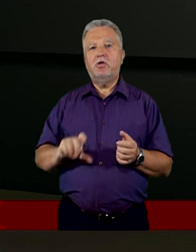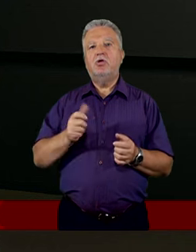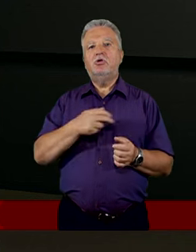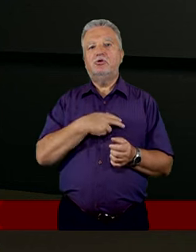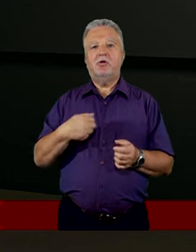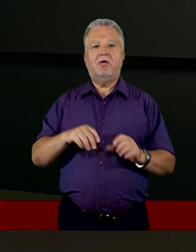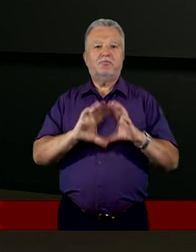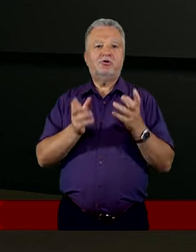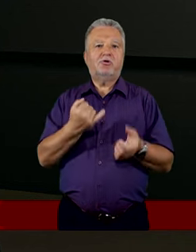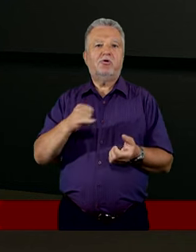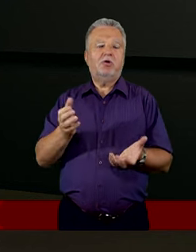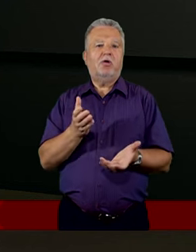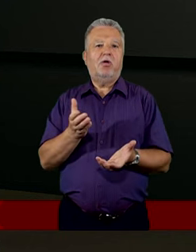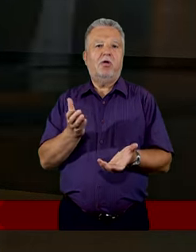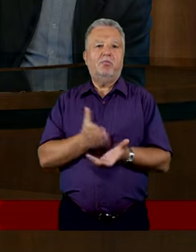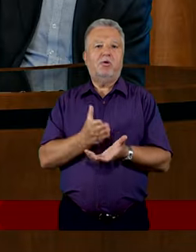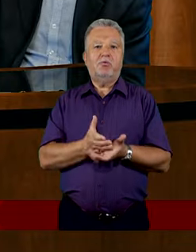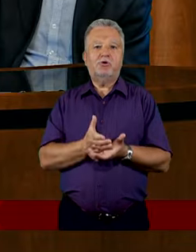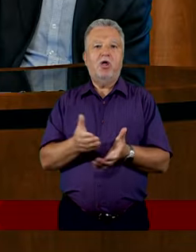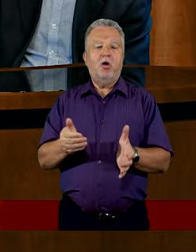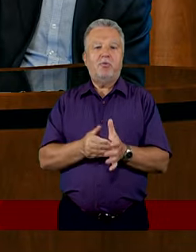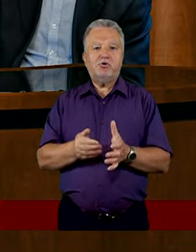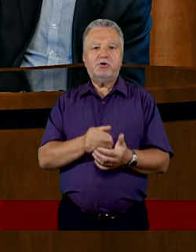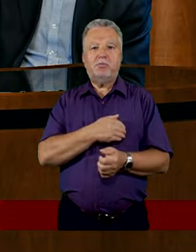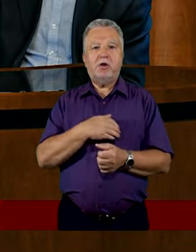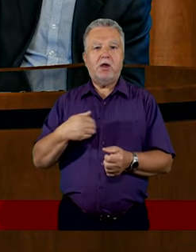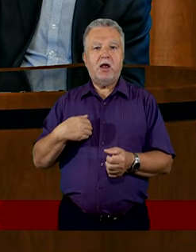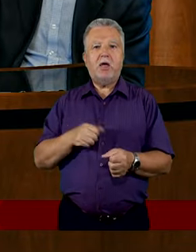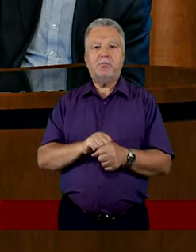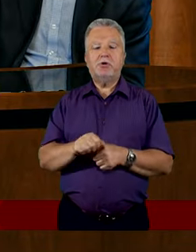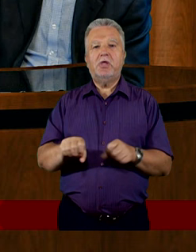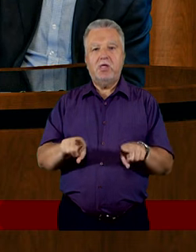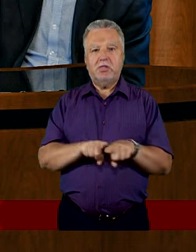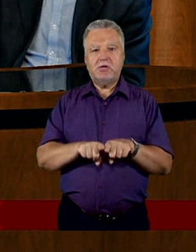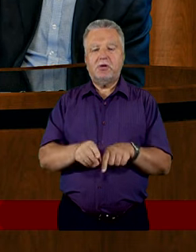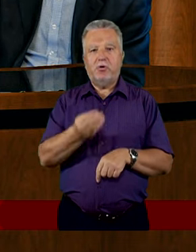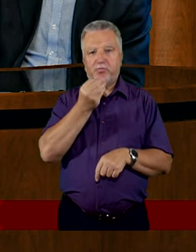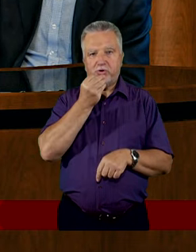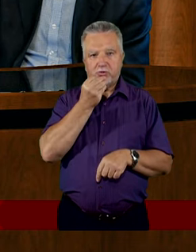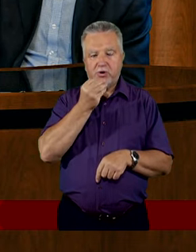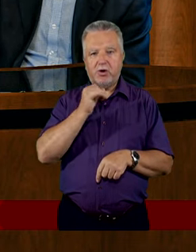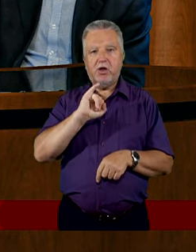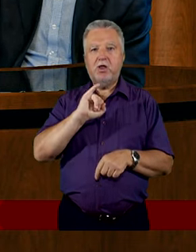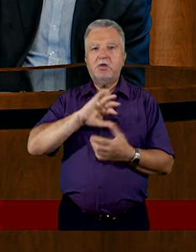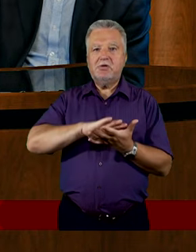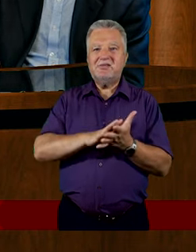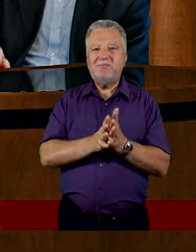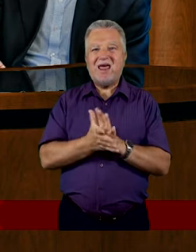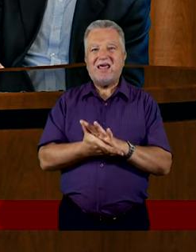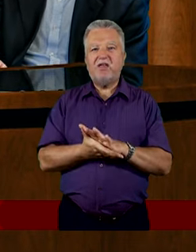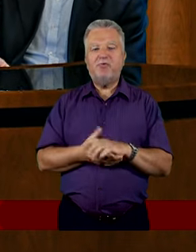nam pomoże wszystko inne? Potrzebne nam jest też ożywienie i